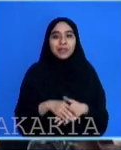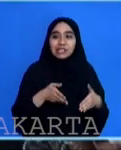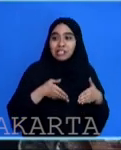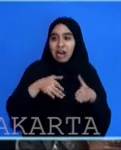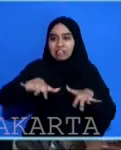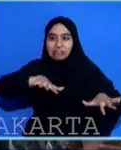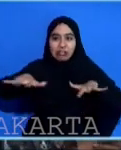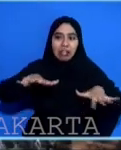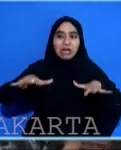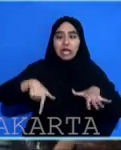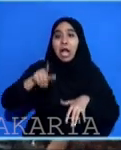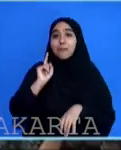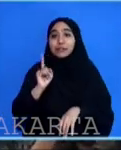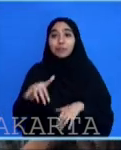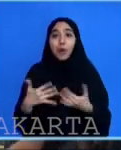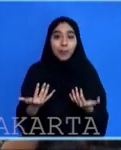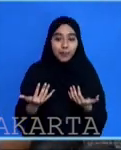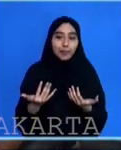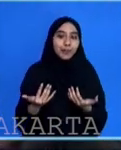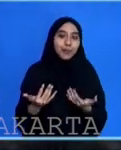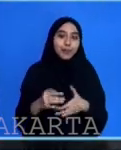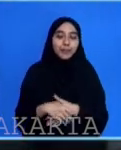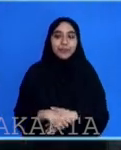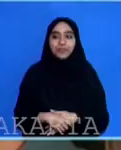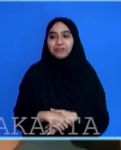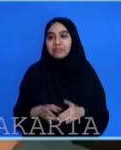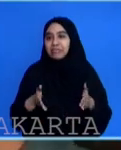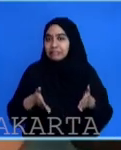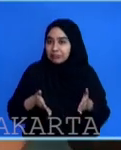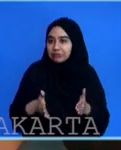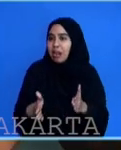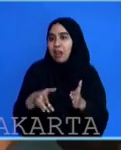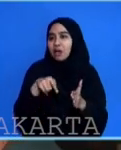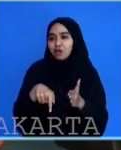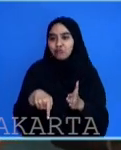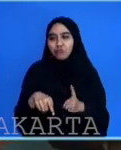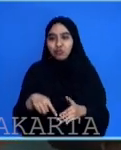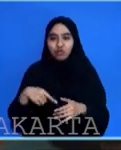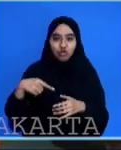strategis karena langsung terhubung dengan pintu keluar tol Bokoharjo Sleman. Menjadi kekuatan